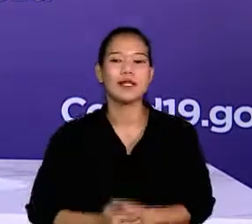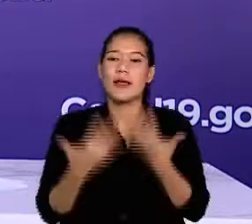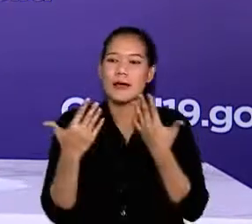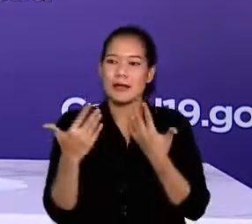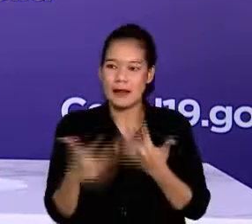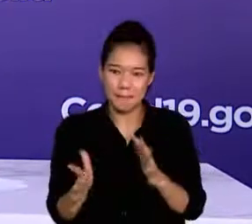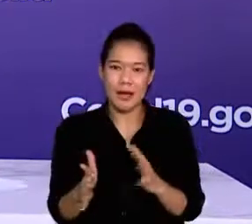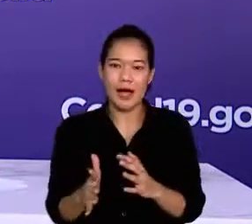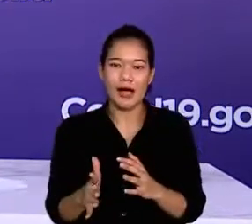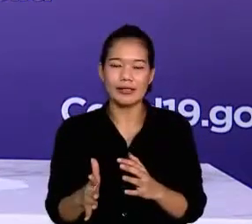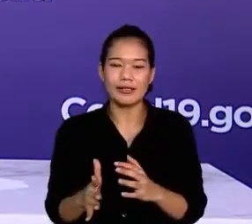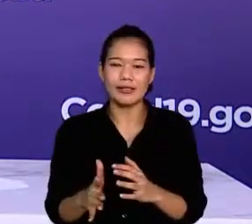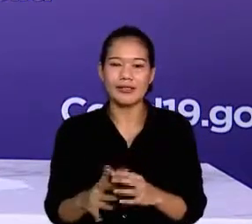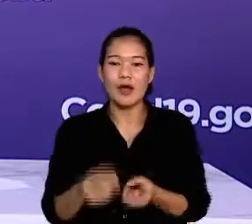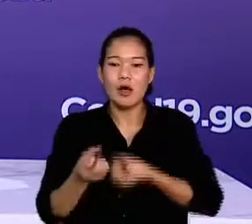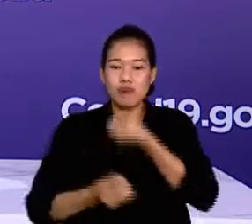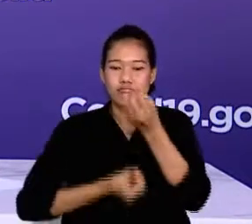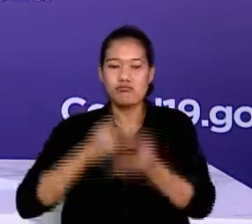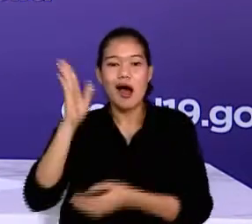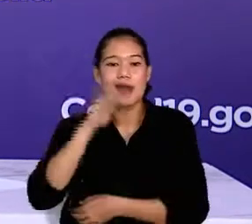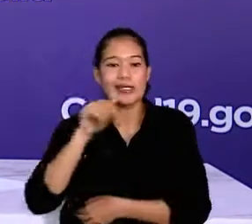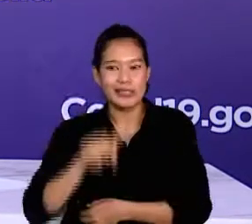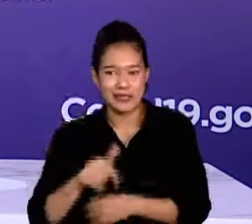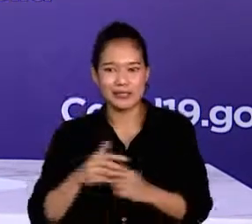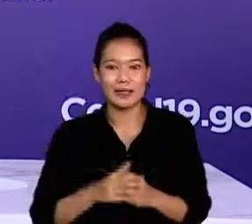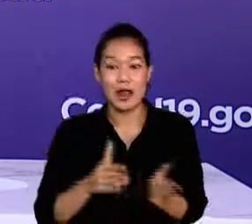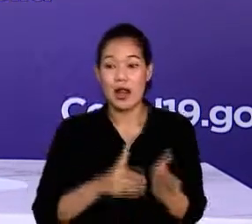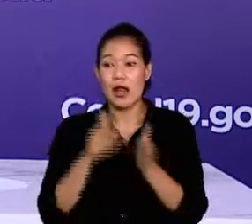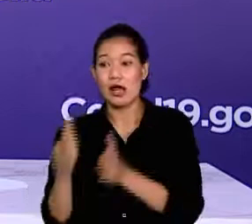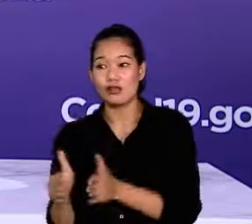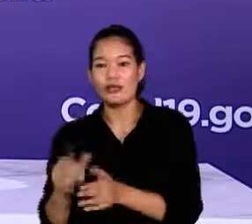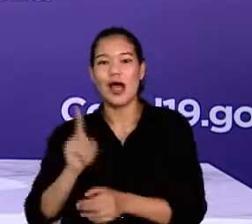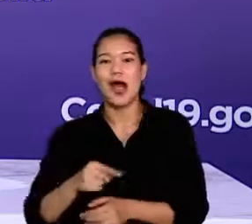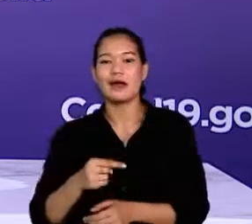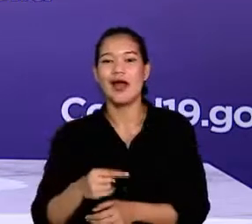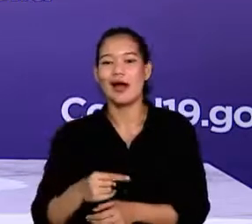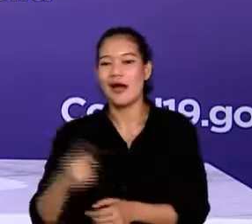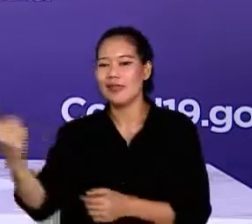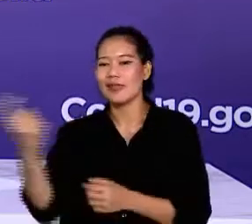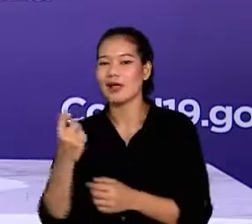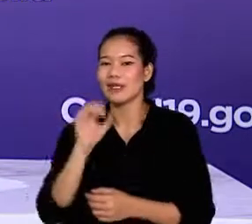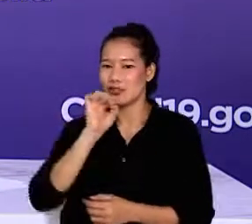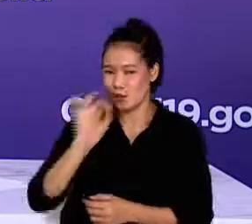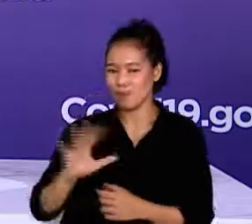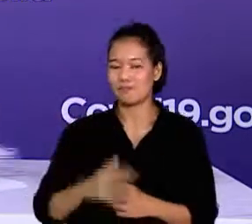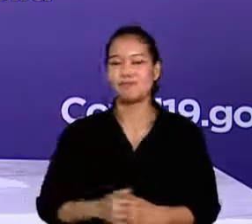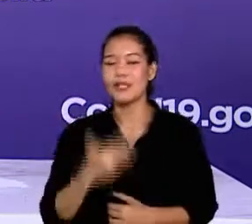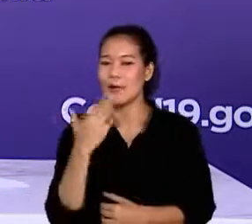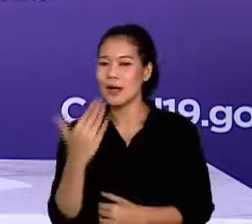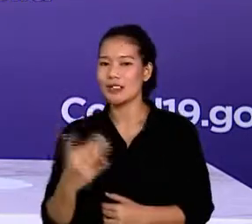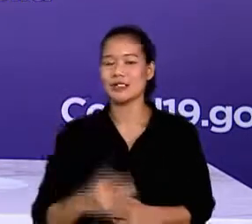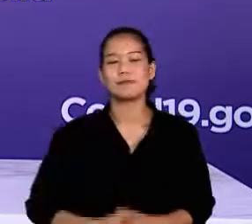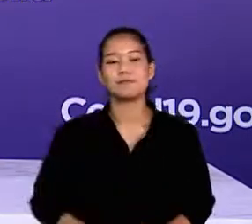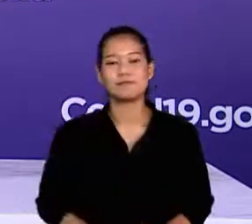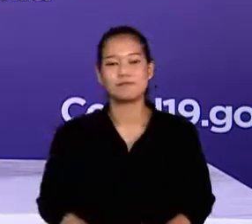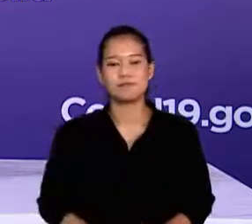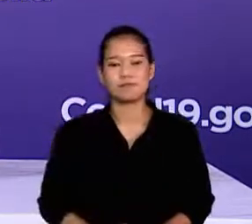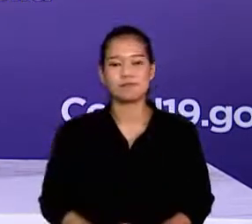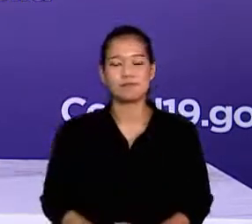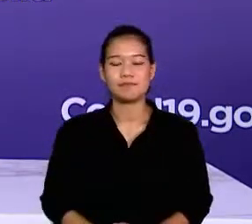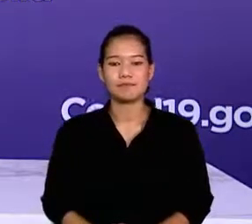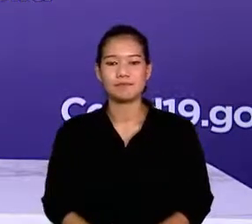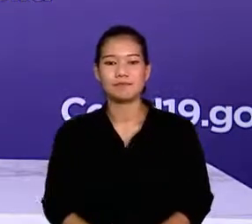demikian konferensi pers Hari ini saya lanjutkan dengan sesi tanya-jawab media terima kasih Hai